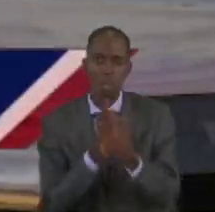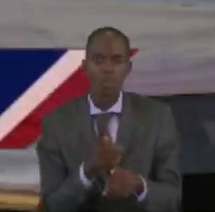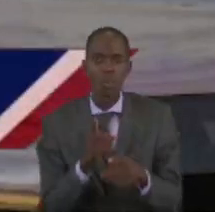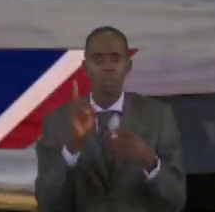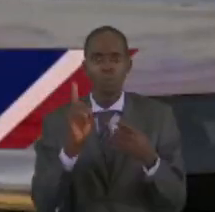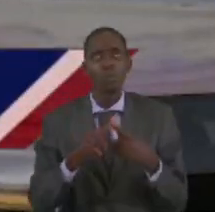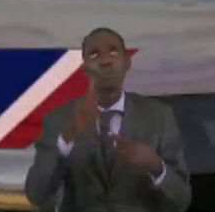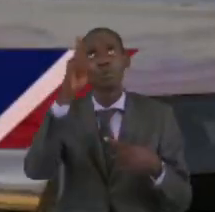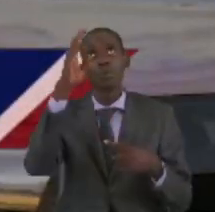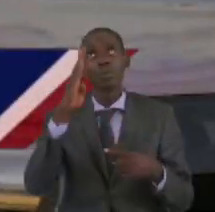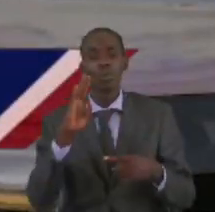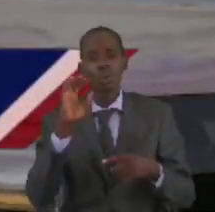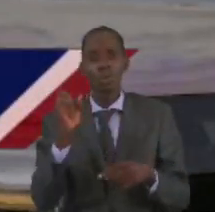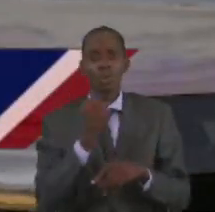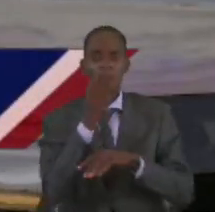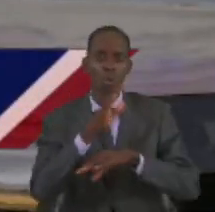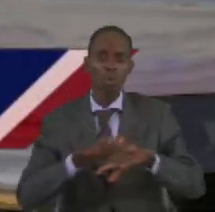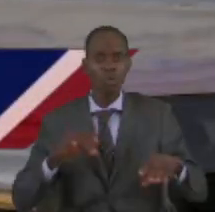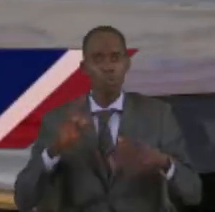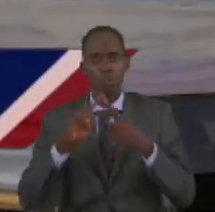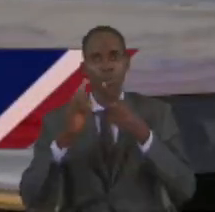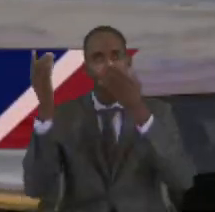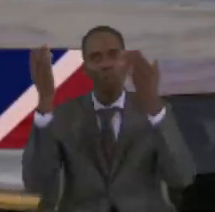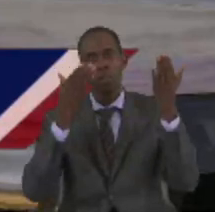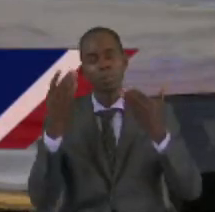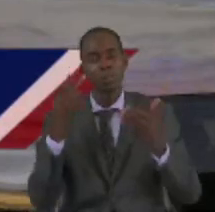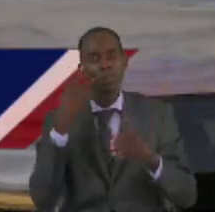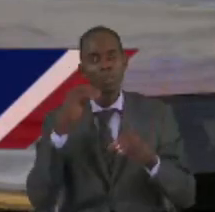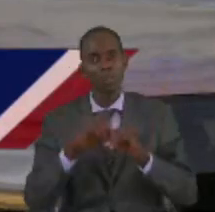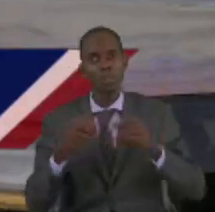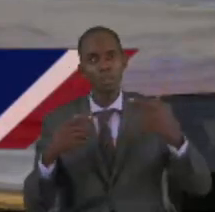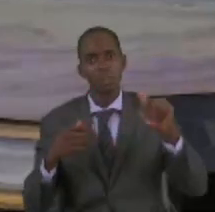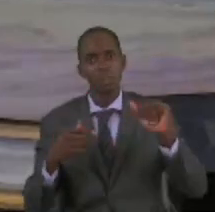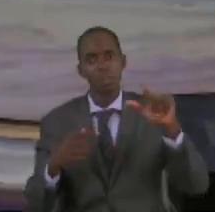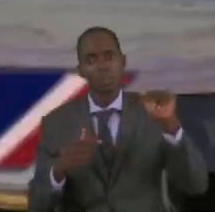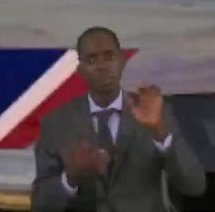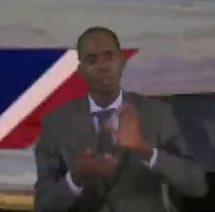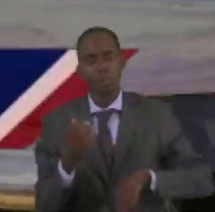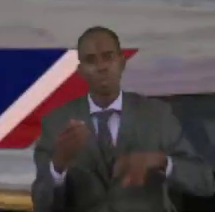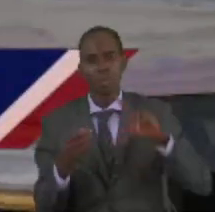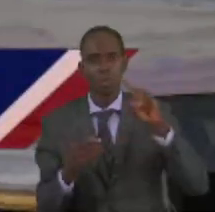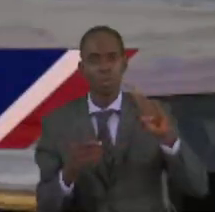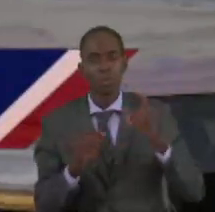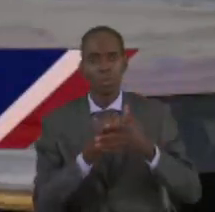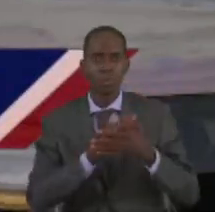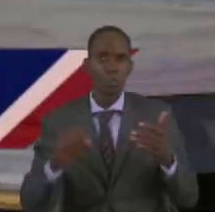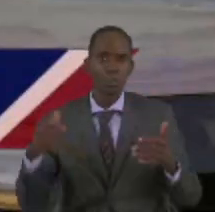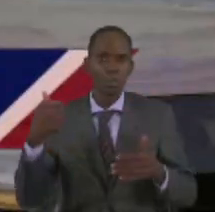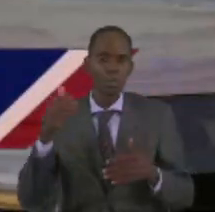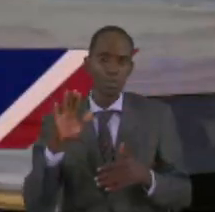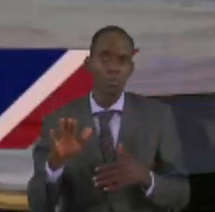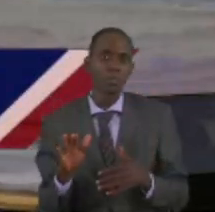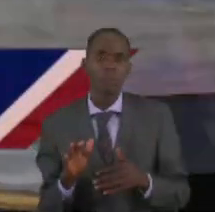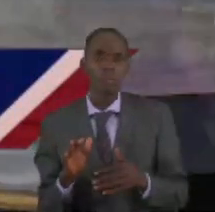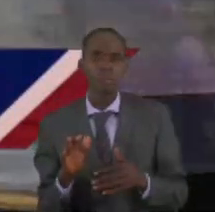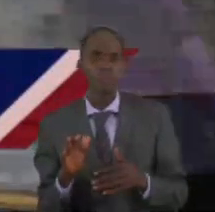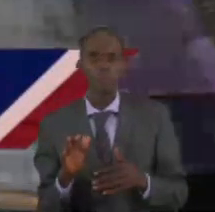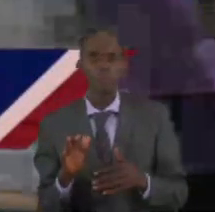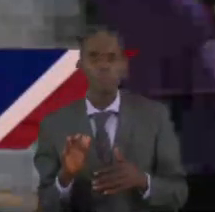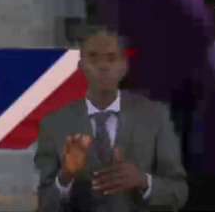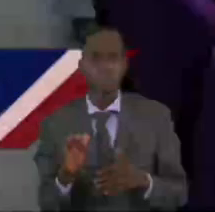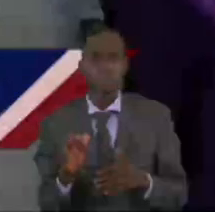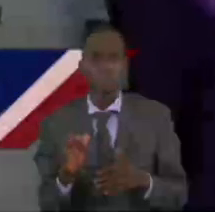c'est la réponse immédiate à l'appel de Dieu au service. Nous allons au Galates